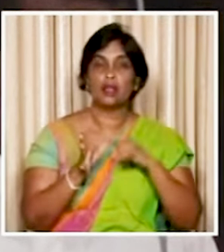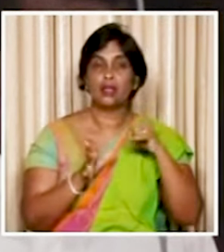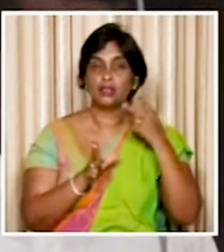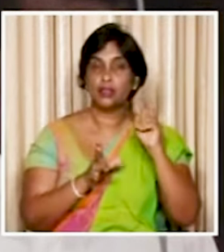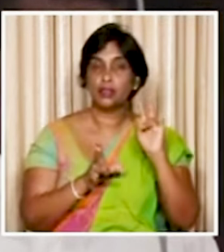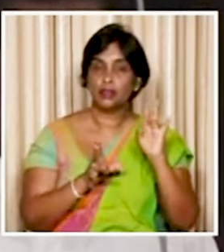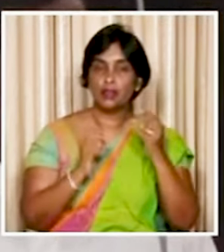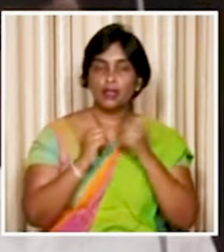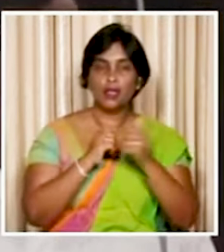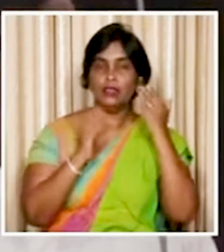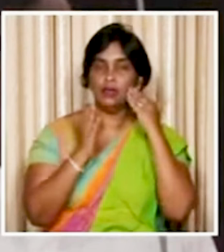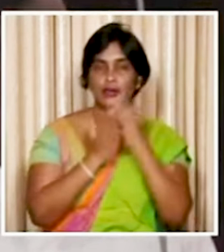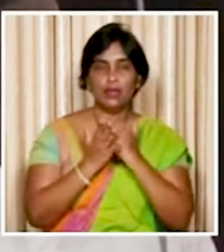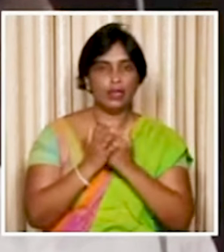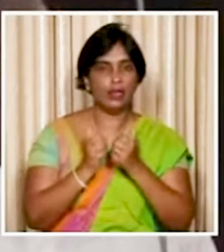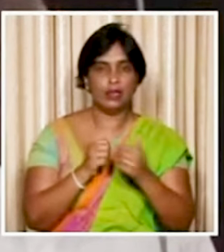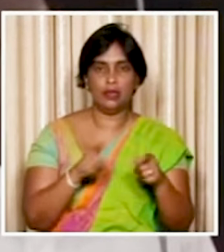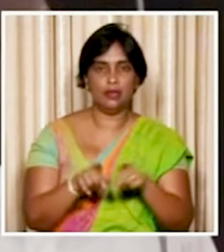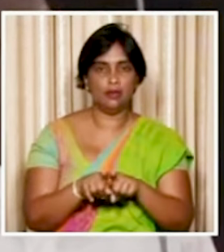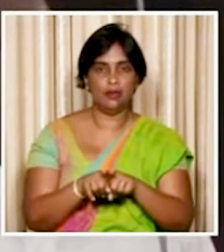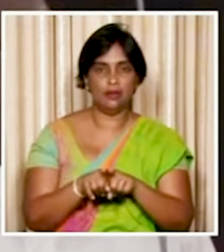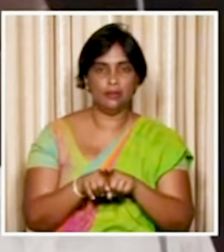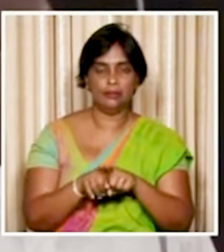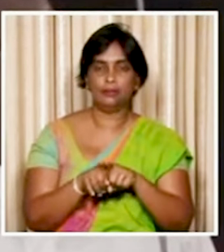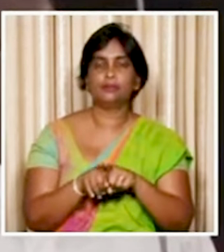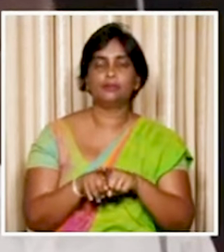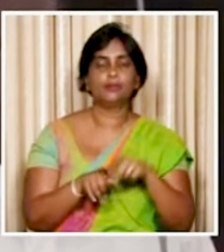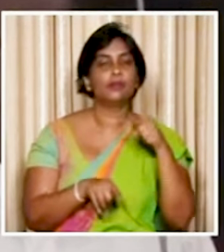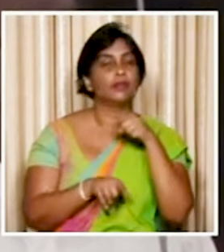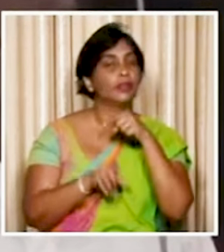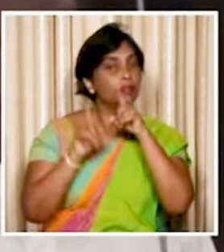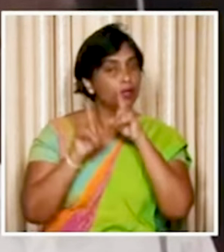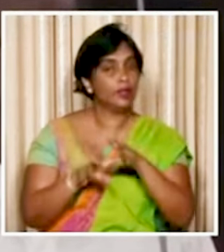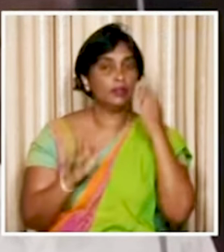வழங்கப்பட்டிருக்கிறது. ஏன் அந்தந்த மாவட்டத்தில் இருக்கின்ற